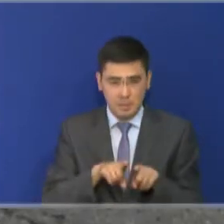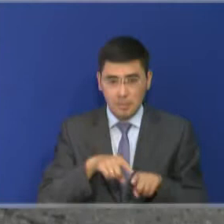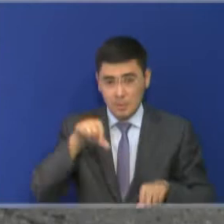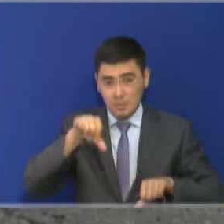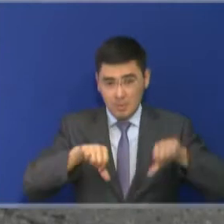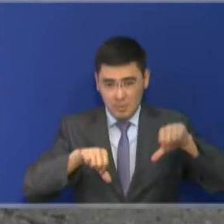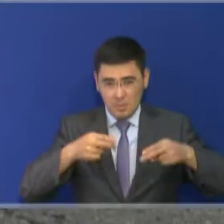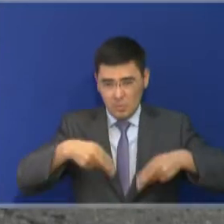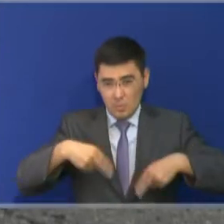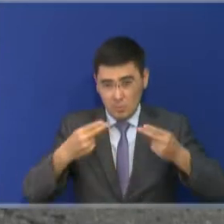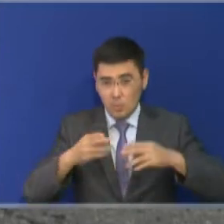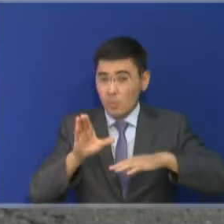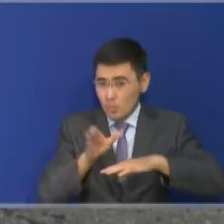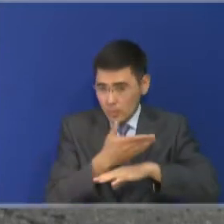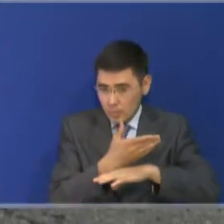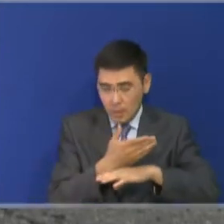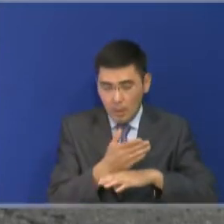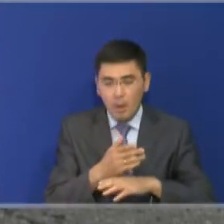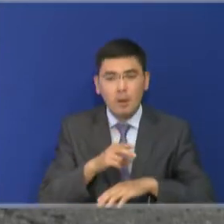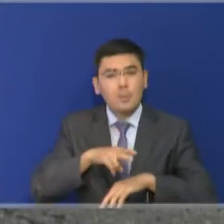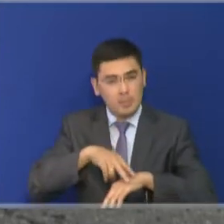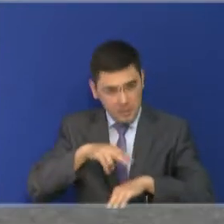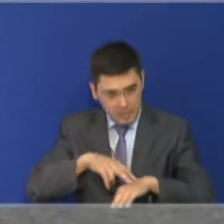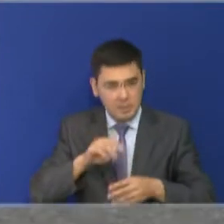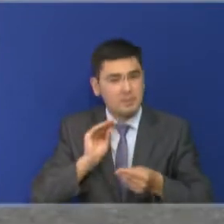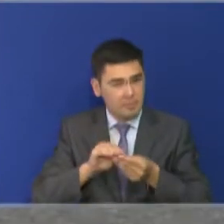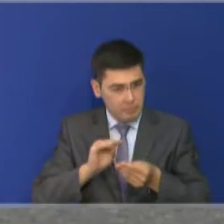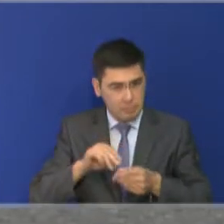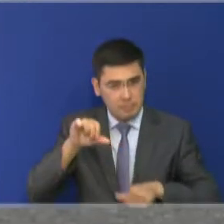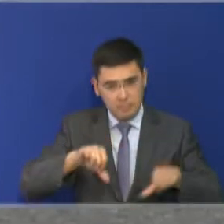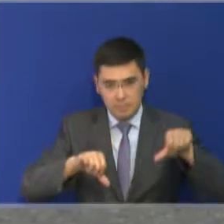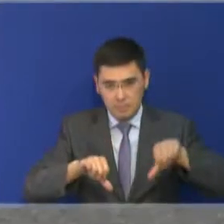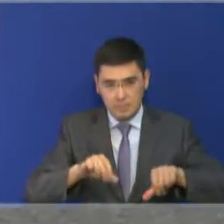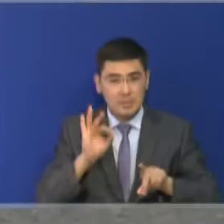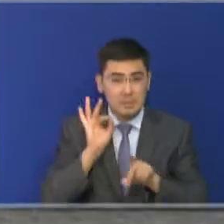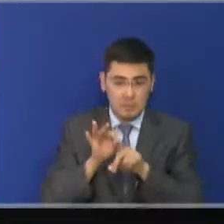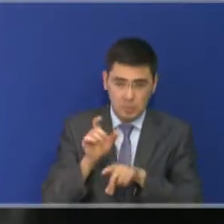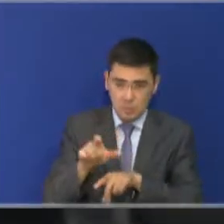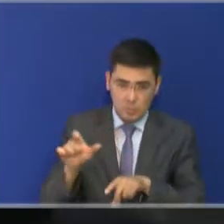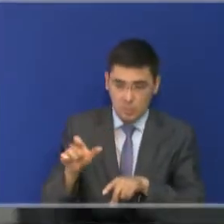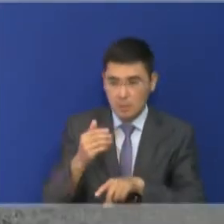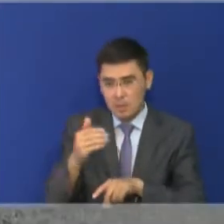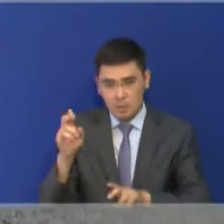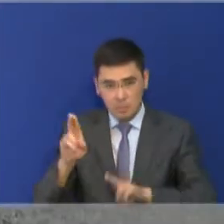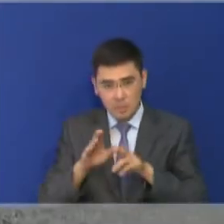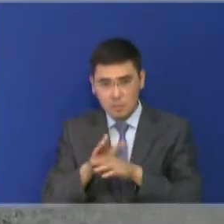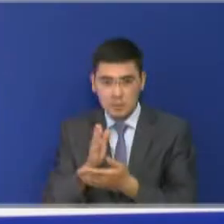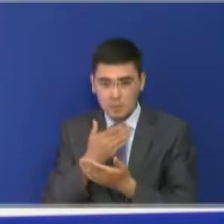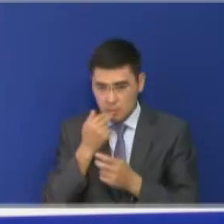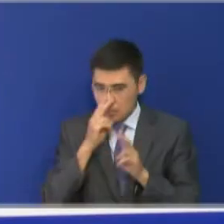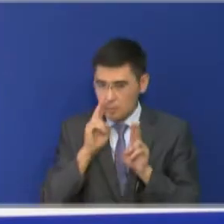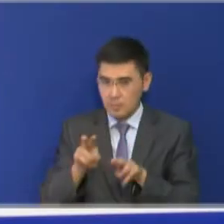шаралар сақталады. Әр азамат өзінің және өзге адамның денсаулығына жауапты болуы керек, деді бөлім жетекшісі.